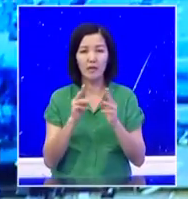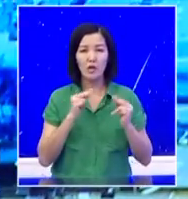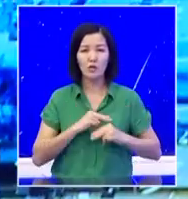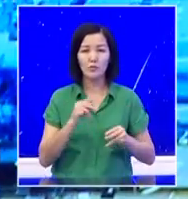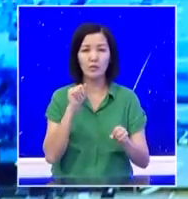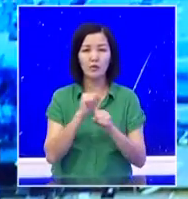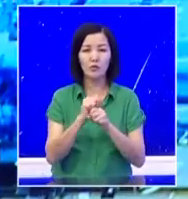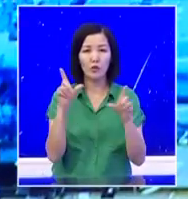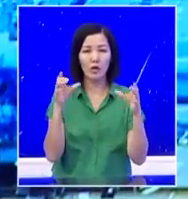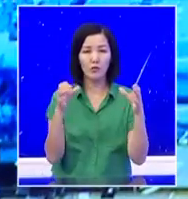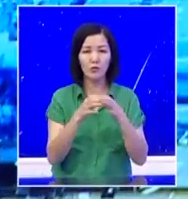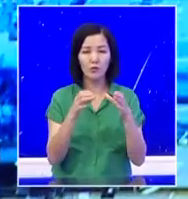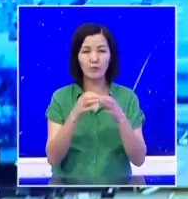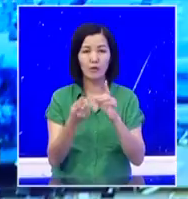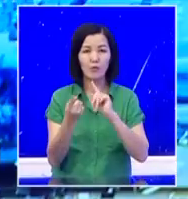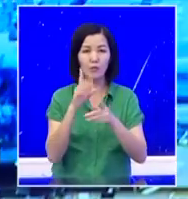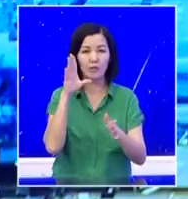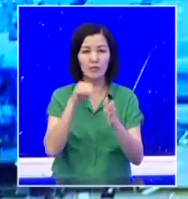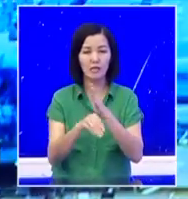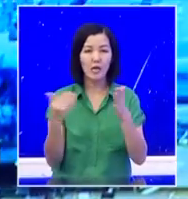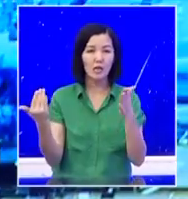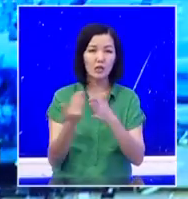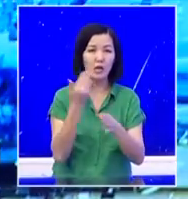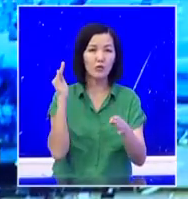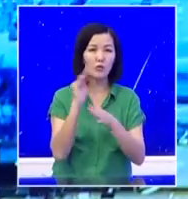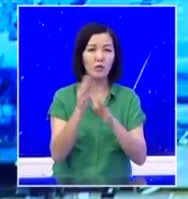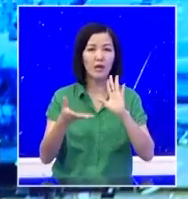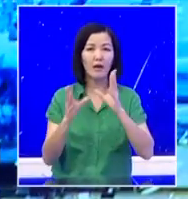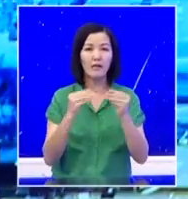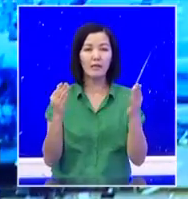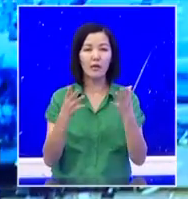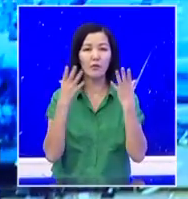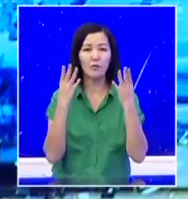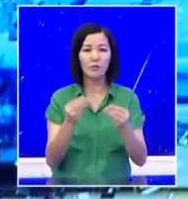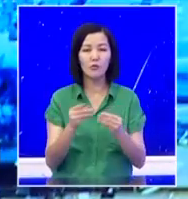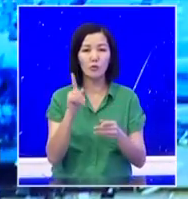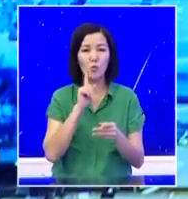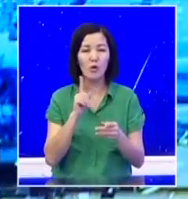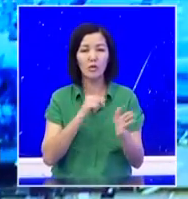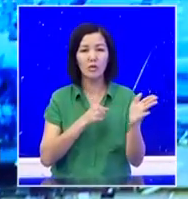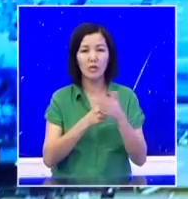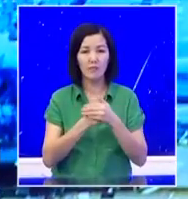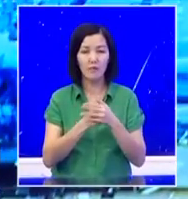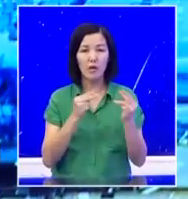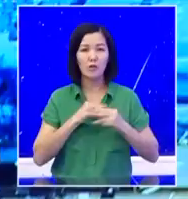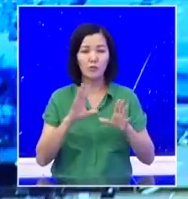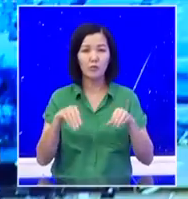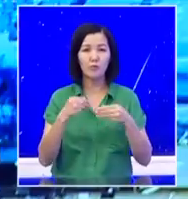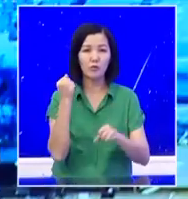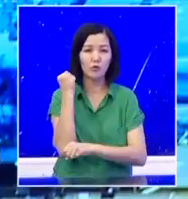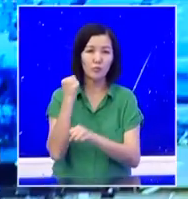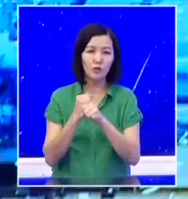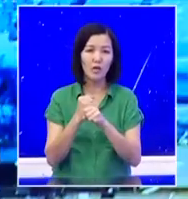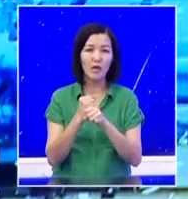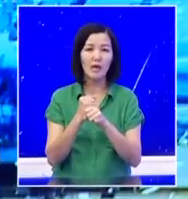тоқтаған ұжымдарға қатысты өзгерістер енгізілді. Жаңа толықтырулар бойынша қандай да бір күнкөріс көзі уақытша жабылып қалса, жұмыс